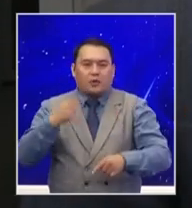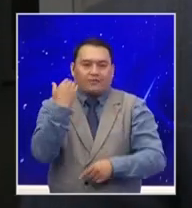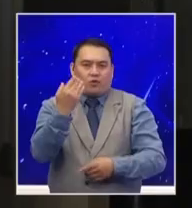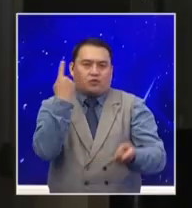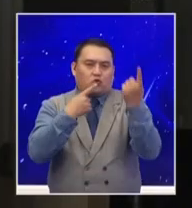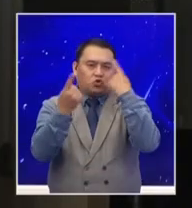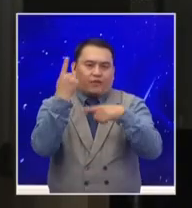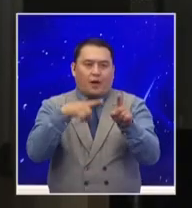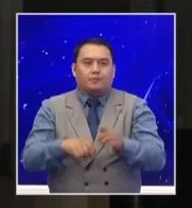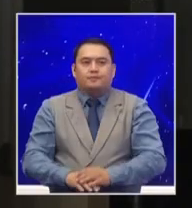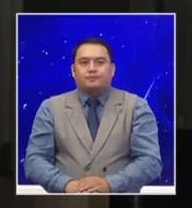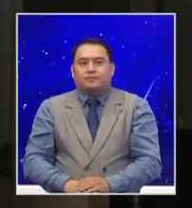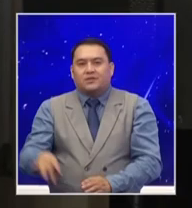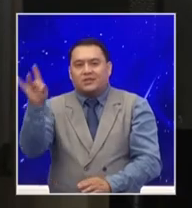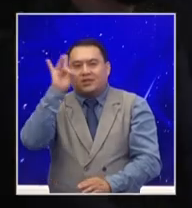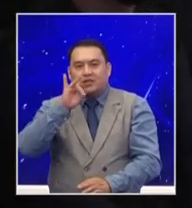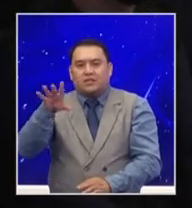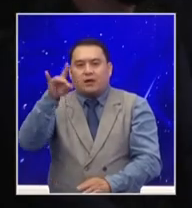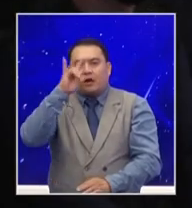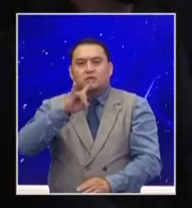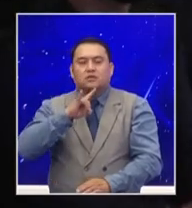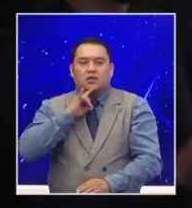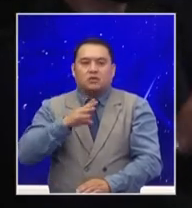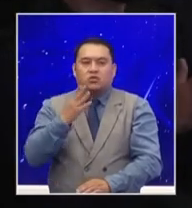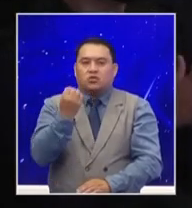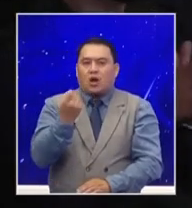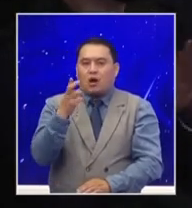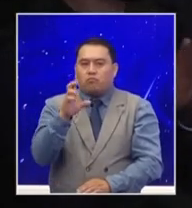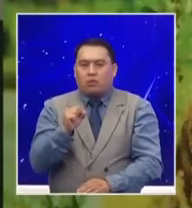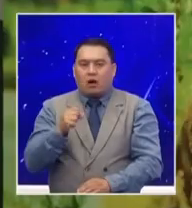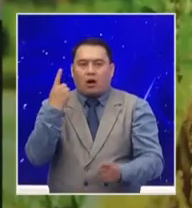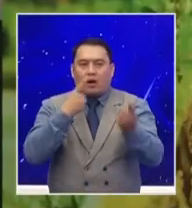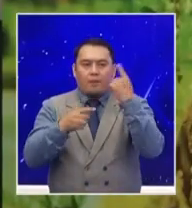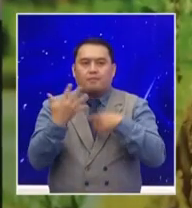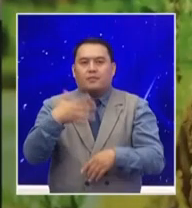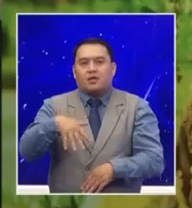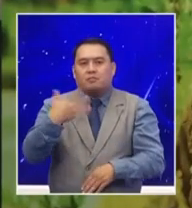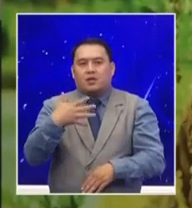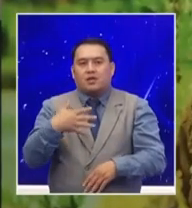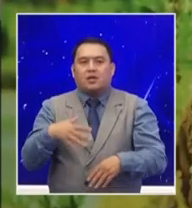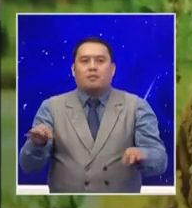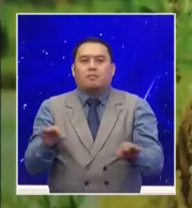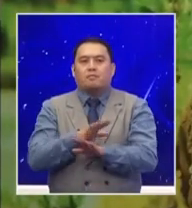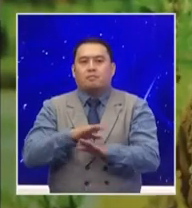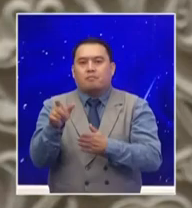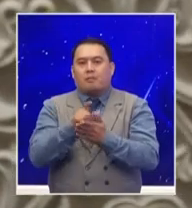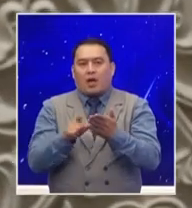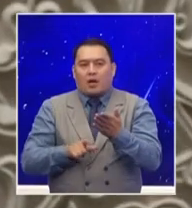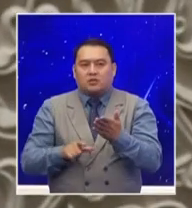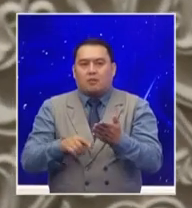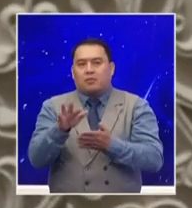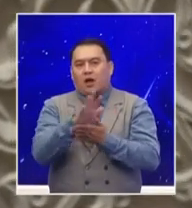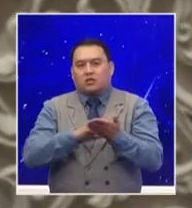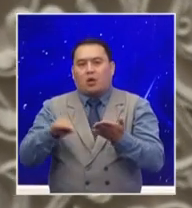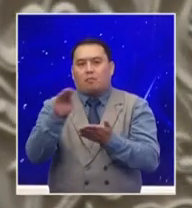творчества. Известная своими лирическими композициями, Шаба Аденкул – автор более 50 песен. Несмотря на молодость, Шаба Аденкул